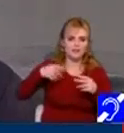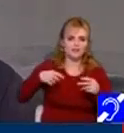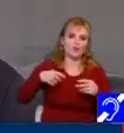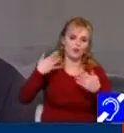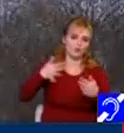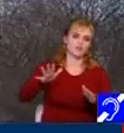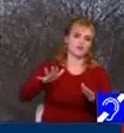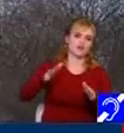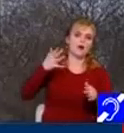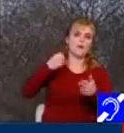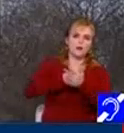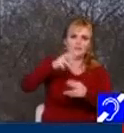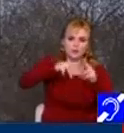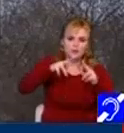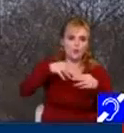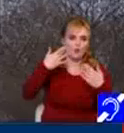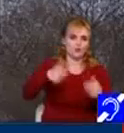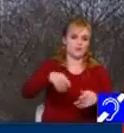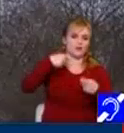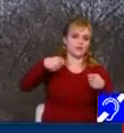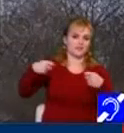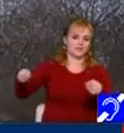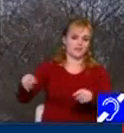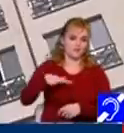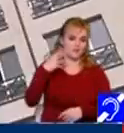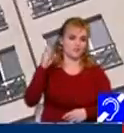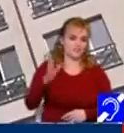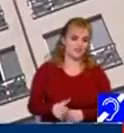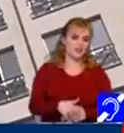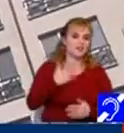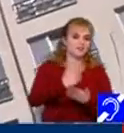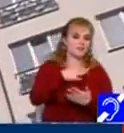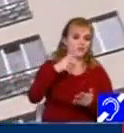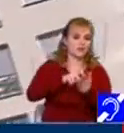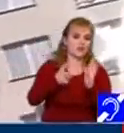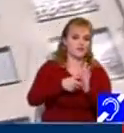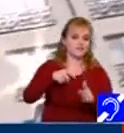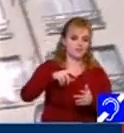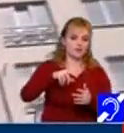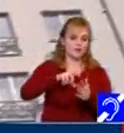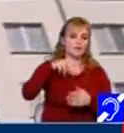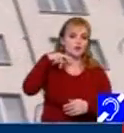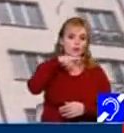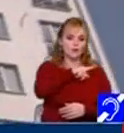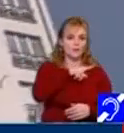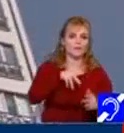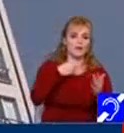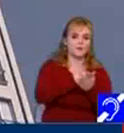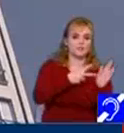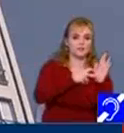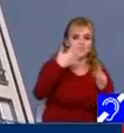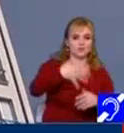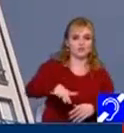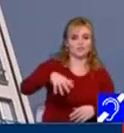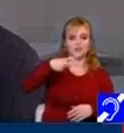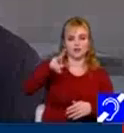vândute apartamentele. La Chișinău se cumpără mai mult apartamentele de clasă econom. Prețul lor variază între 590 și 700 de euro